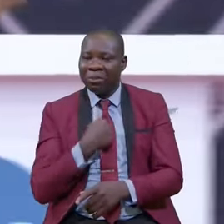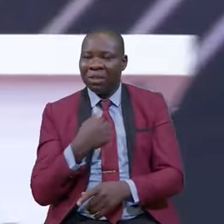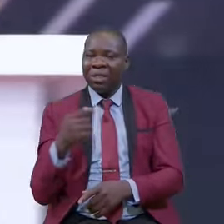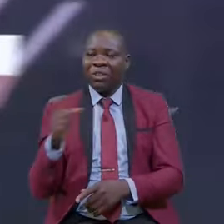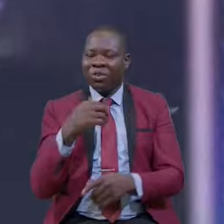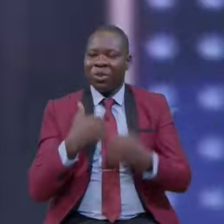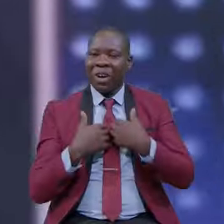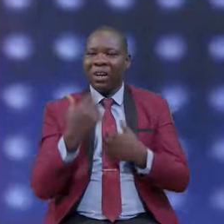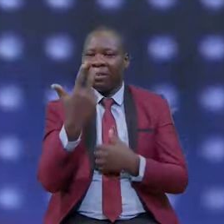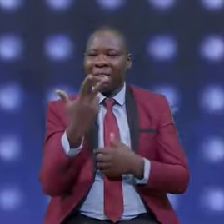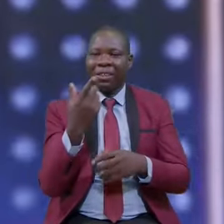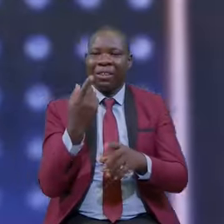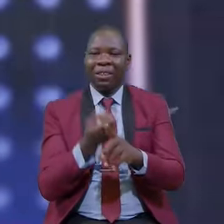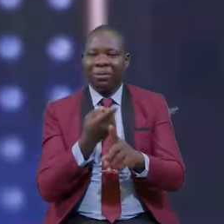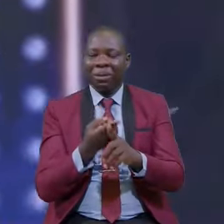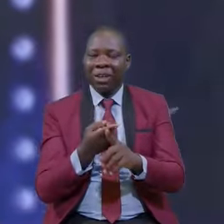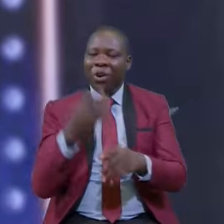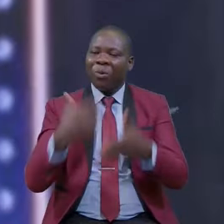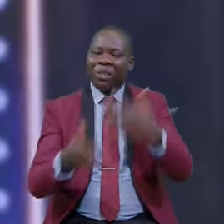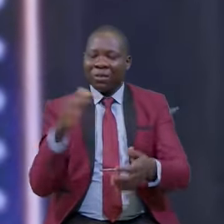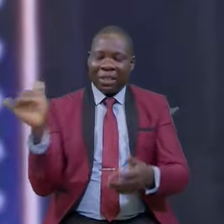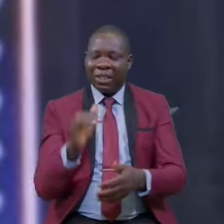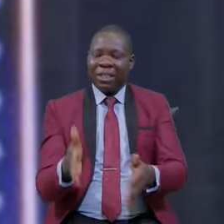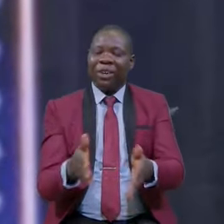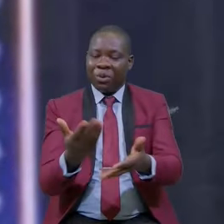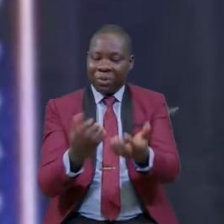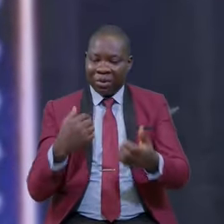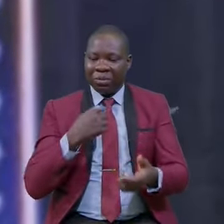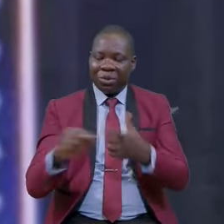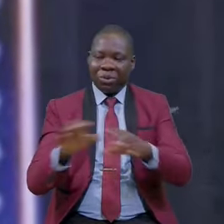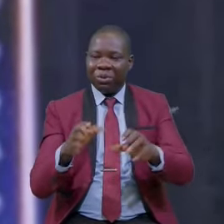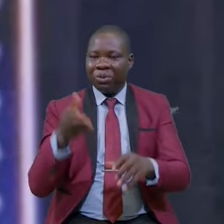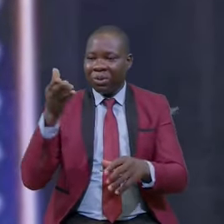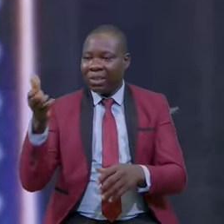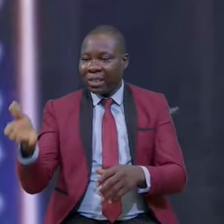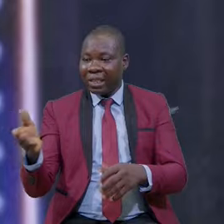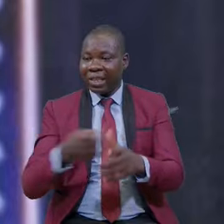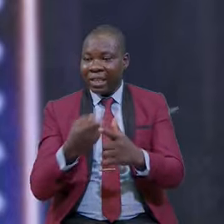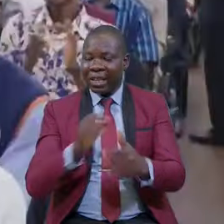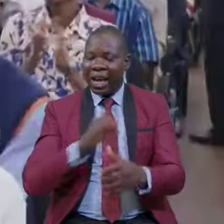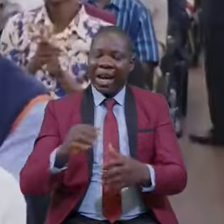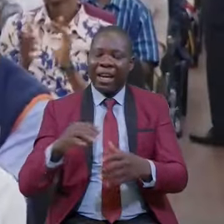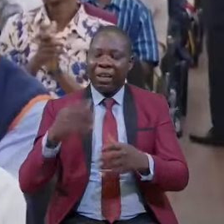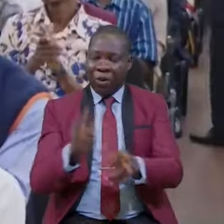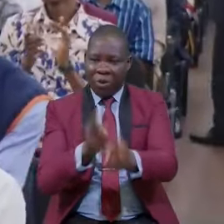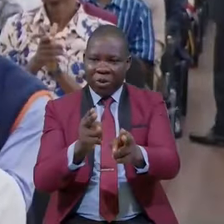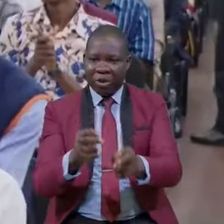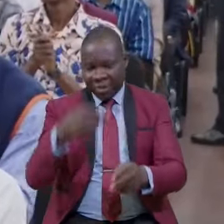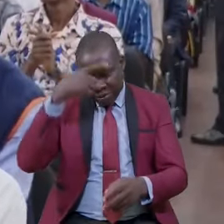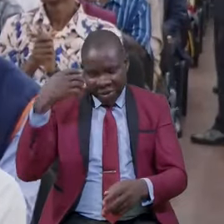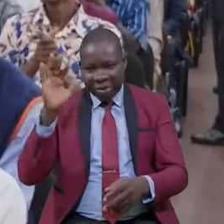là-bas, je me suis précipité. Parce que par la grâce de Dieu, mon cerveau était là pour tout capter.